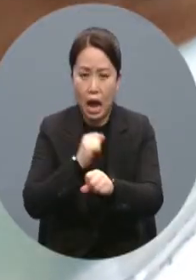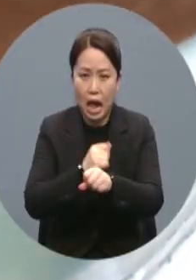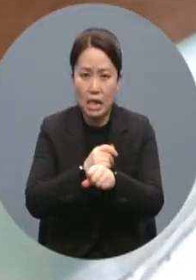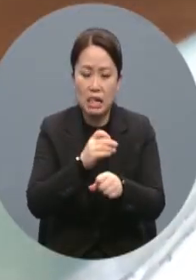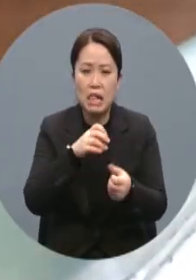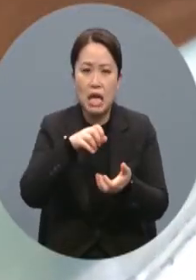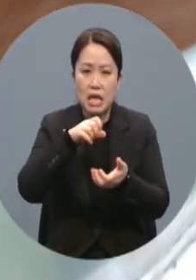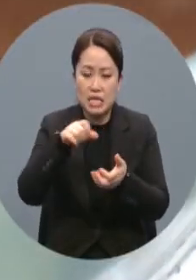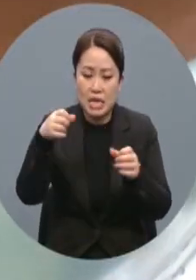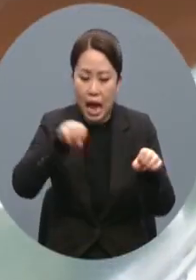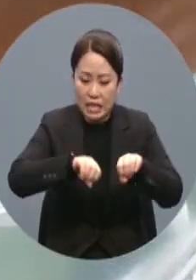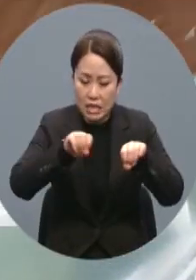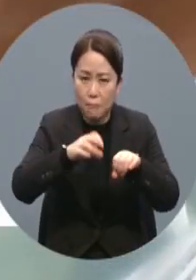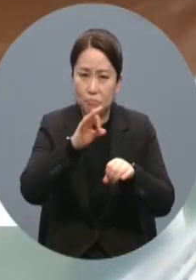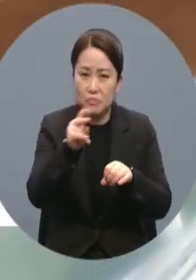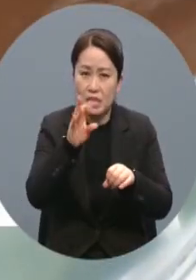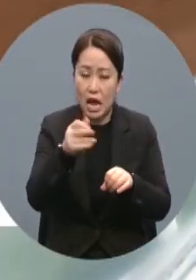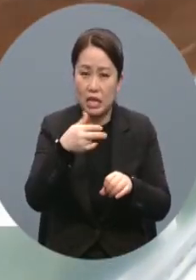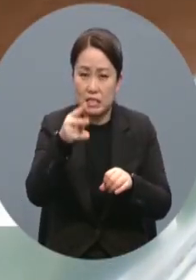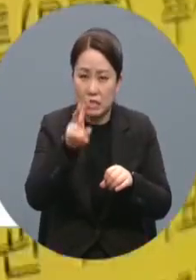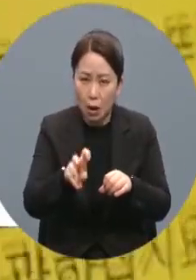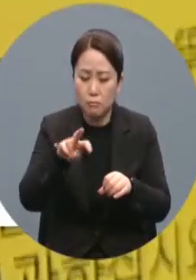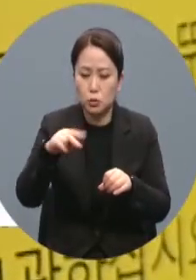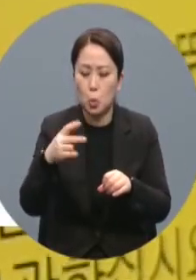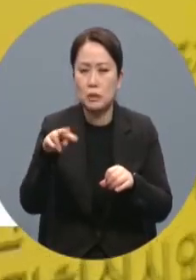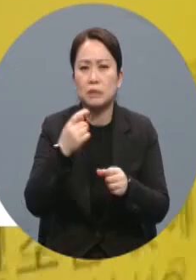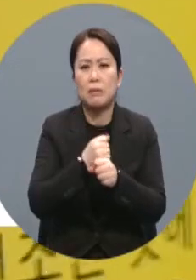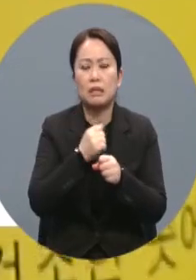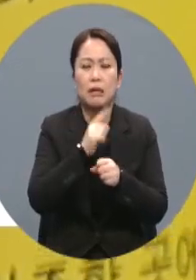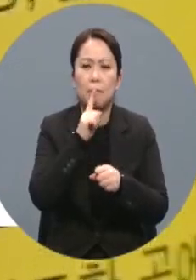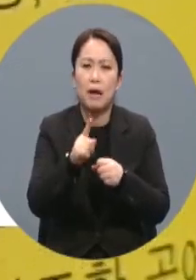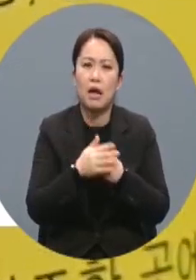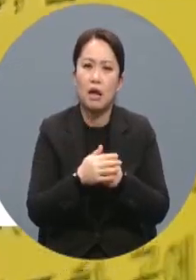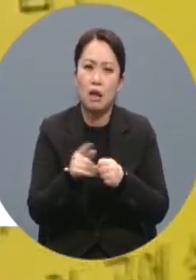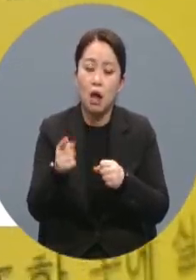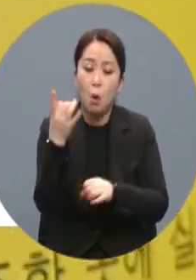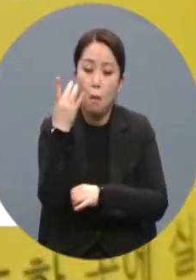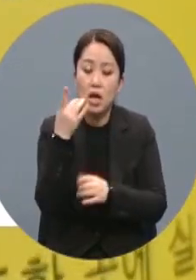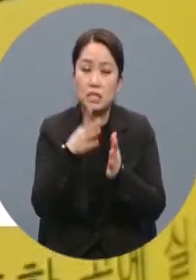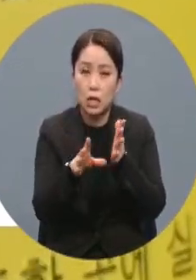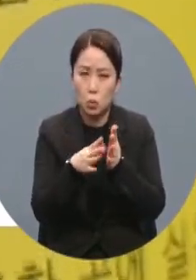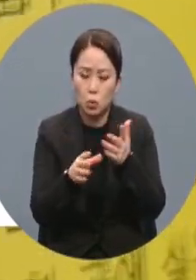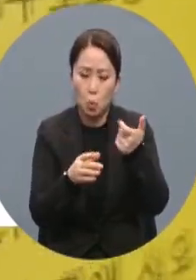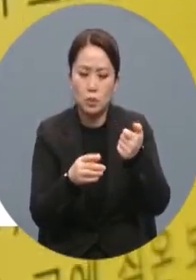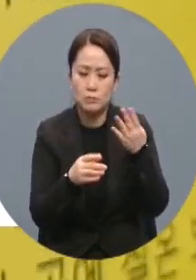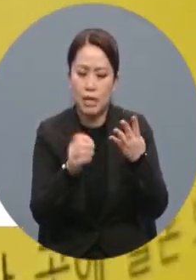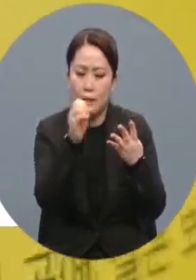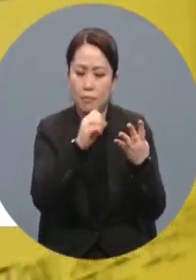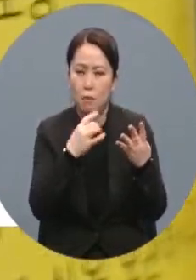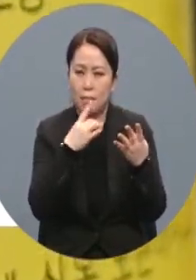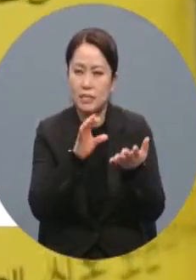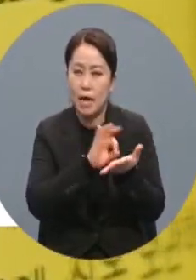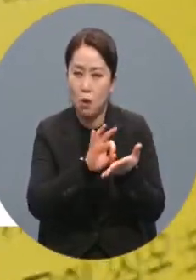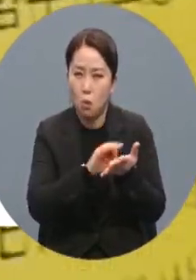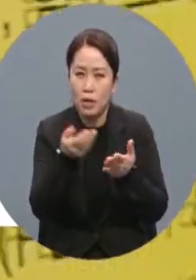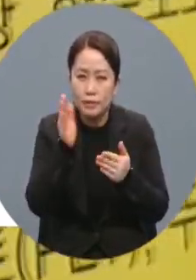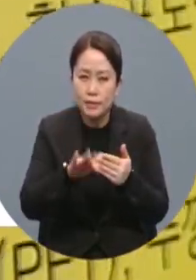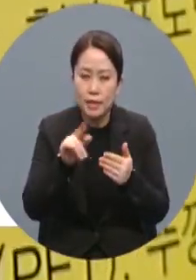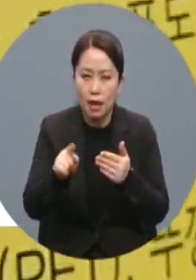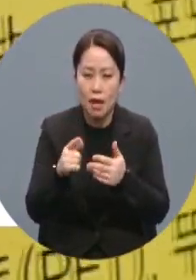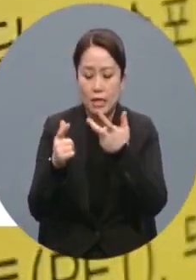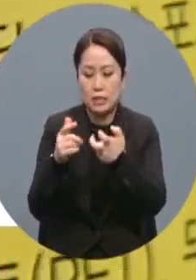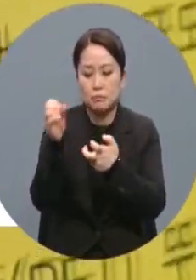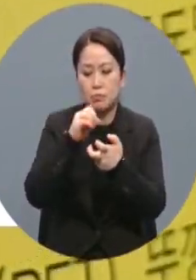만들었습니다 호 힘이 반 상도 다양합니다 원재료를 54% 만 써놓고 라벨에는 cc 퍼센트